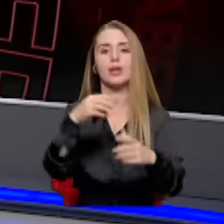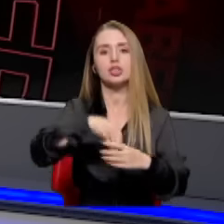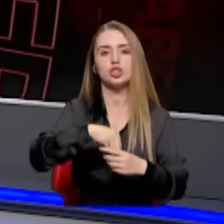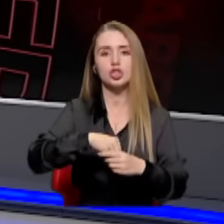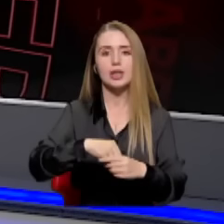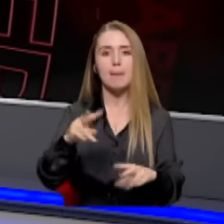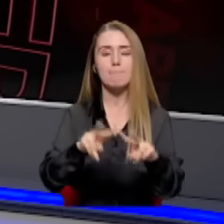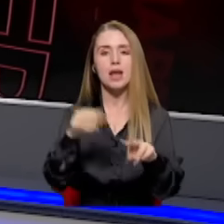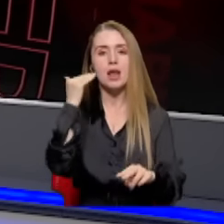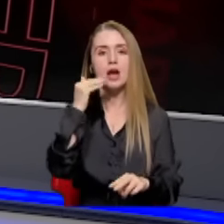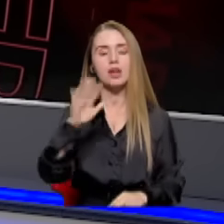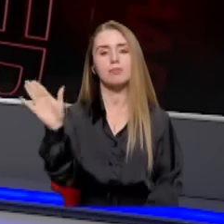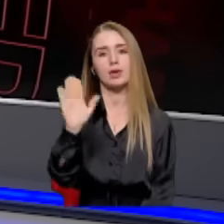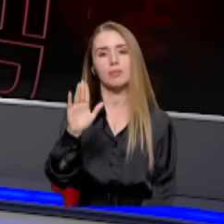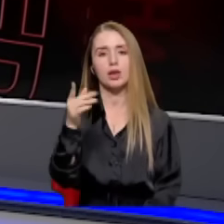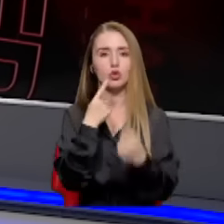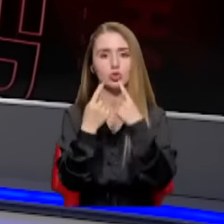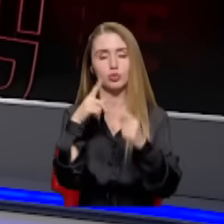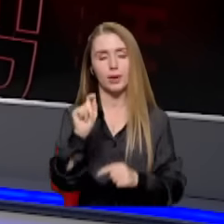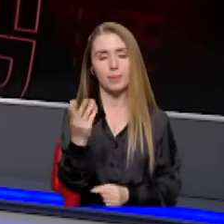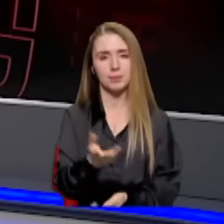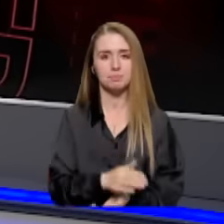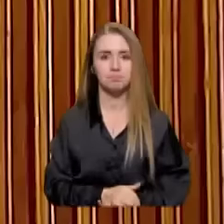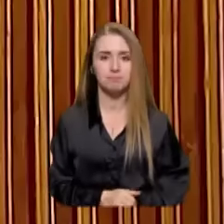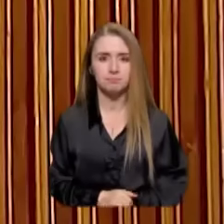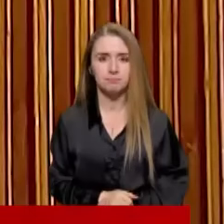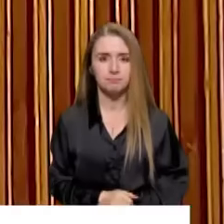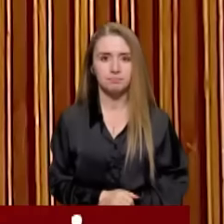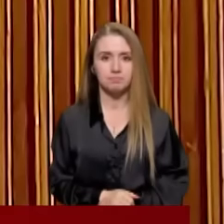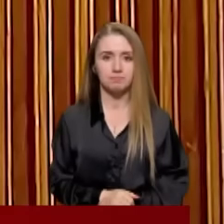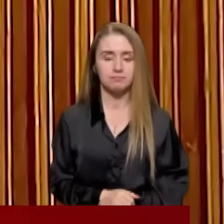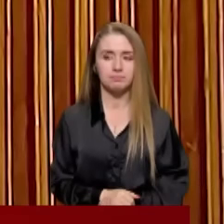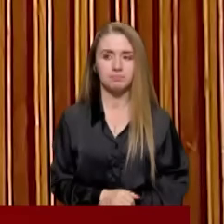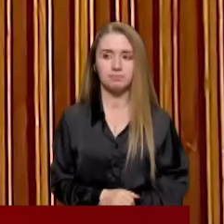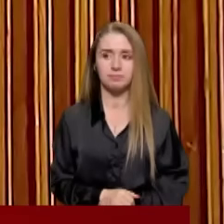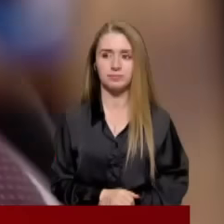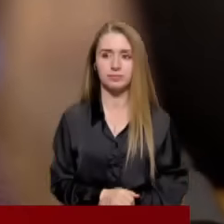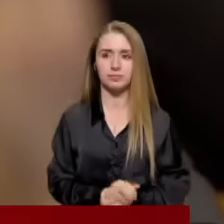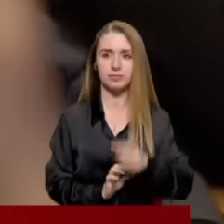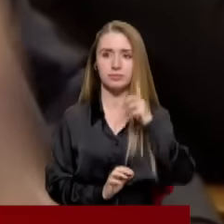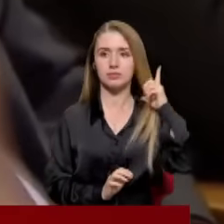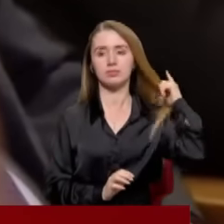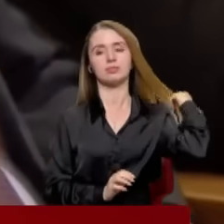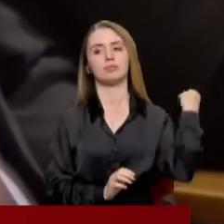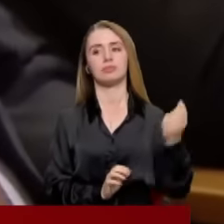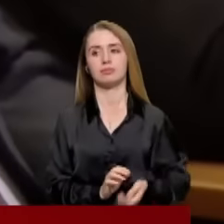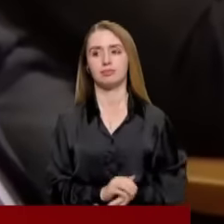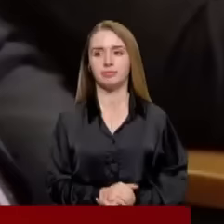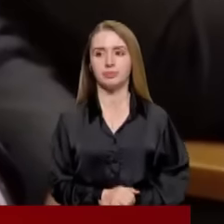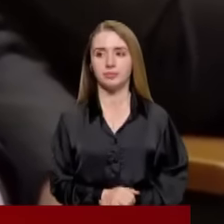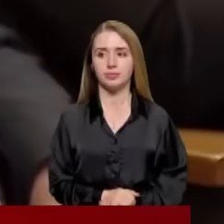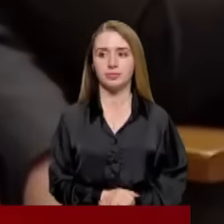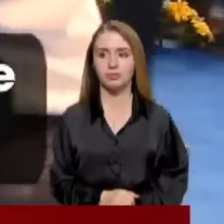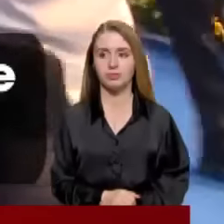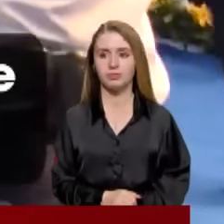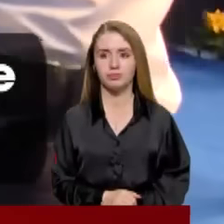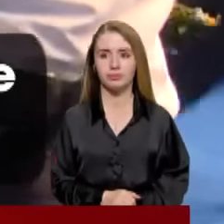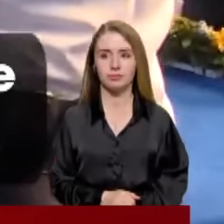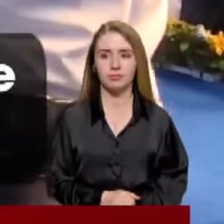Akşener veda konuşmasını yaptı. Bir gün gitsen bile hatıran